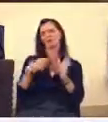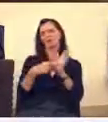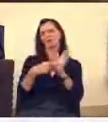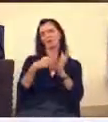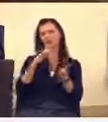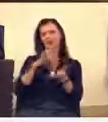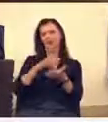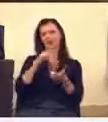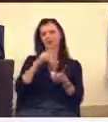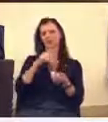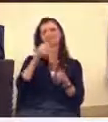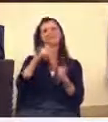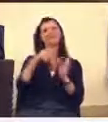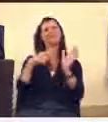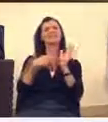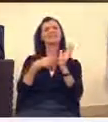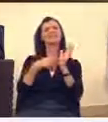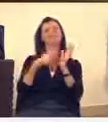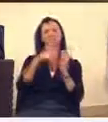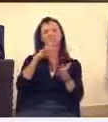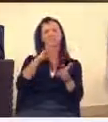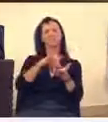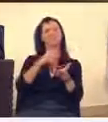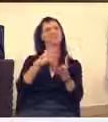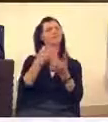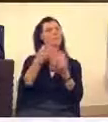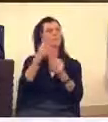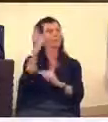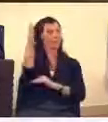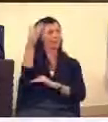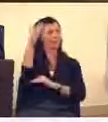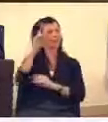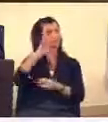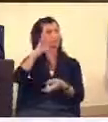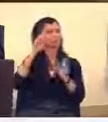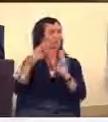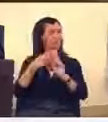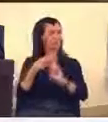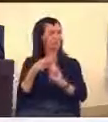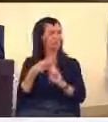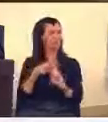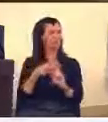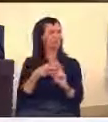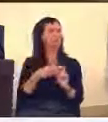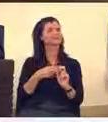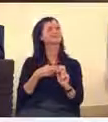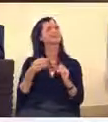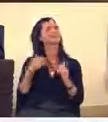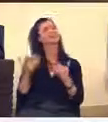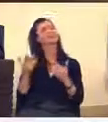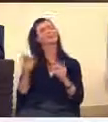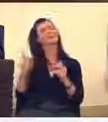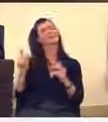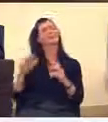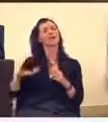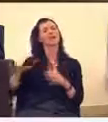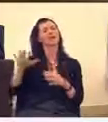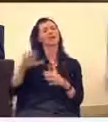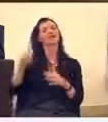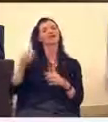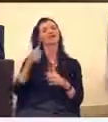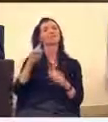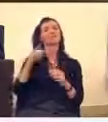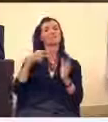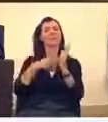מקומית שבישראל, זה דרישה שנמצאת בהמון מדינות בעולם, והיא מתקיימת בהמון מדינות בעולם. הרקע לבקשה הזאת זה רצח